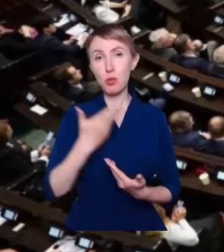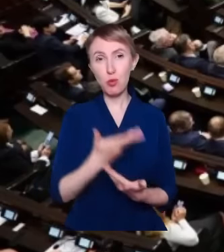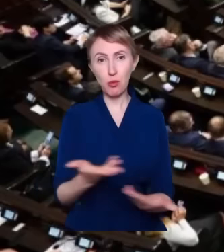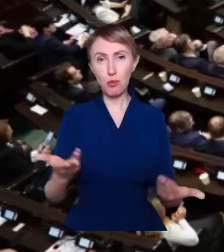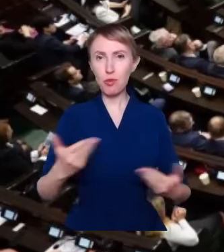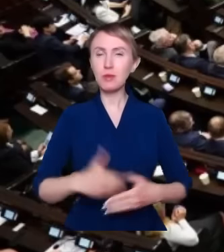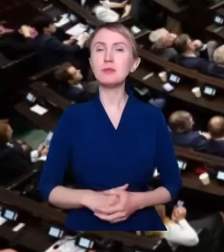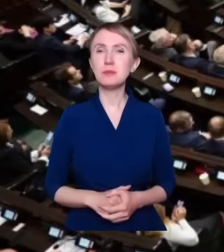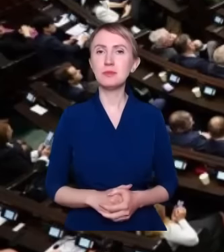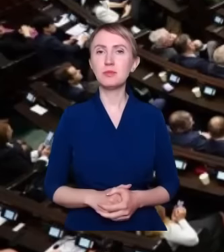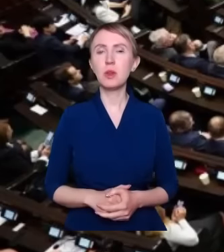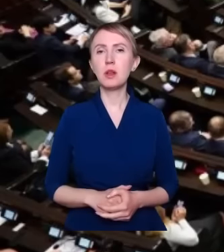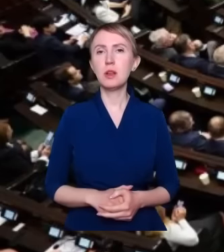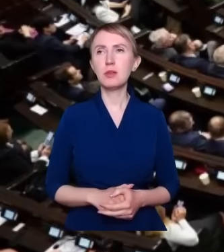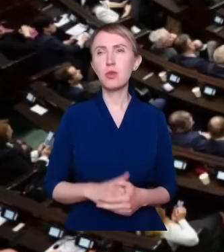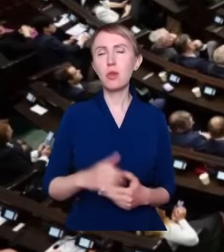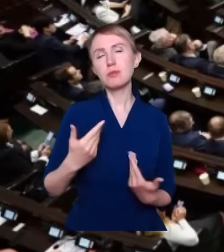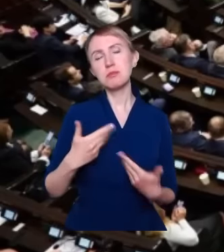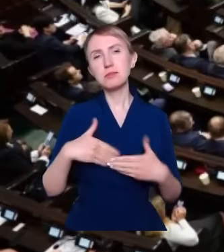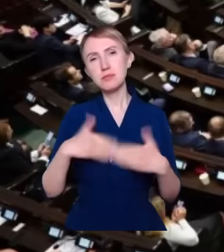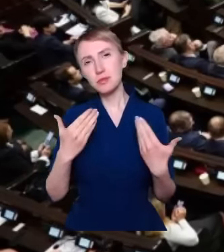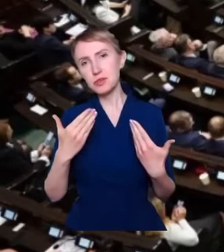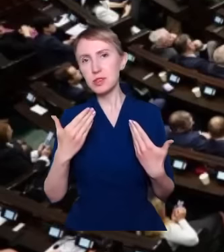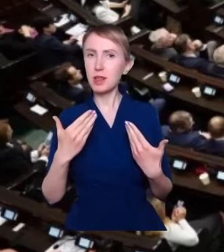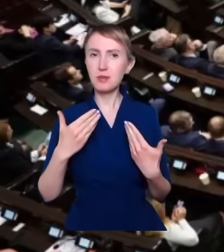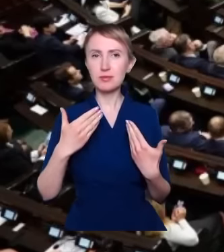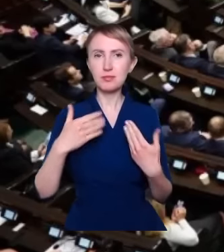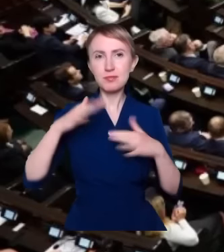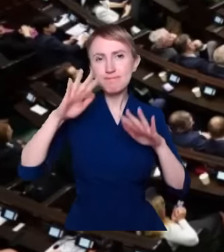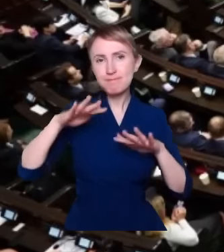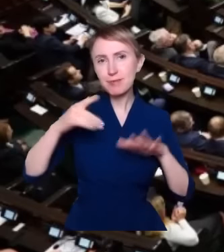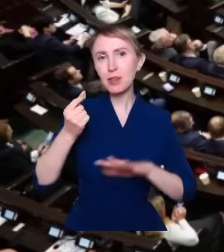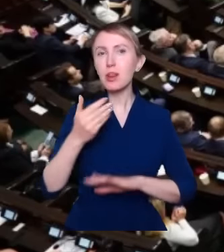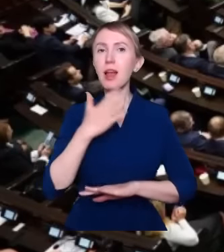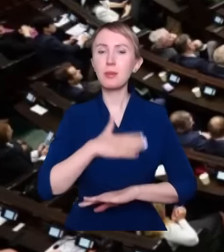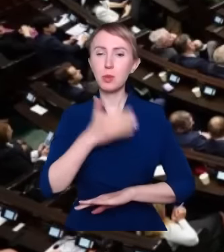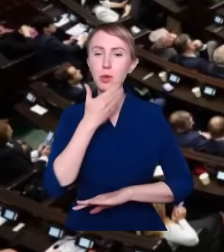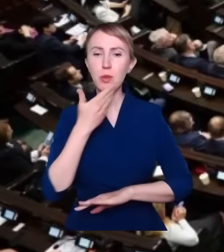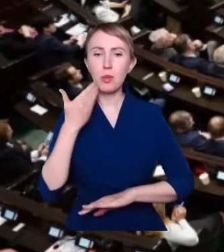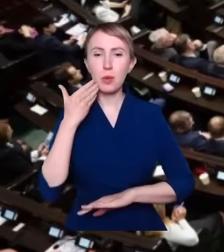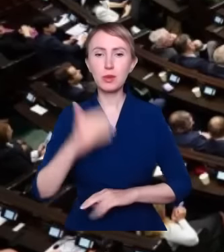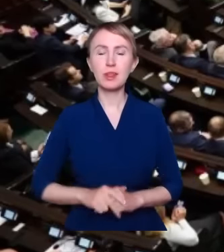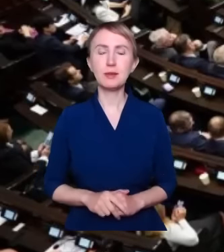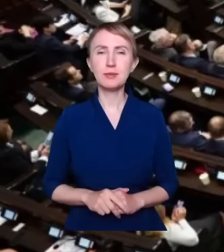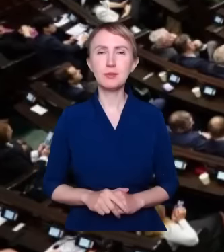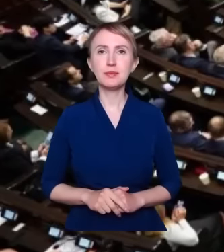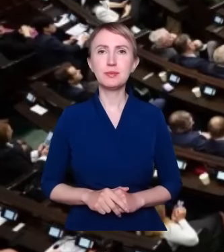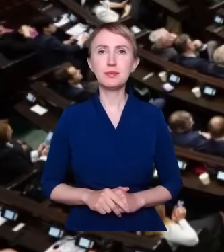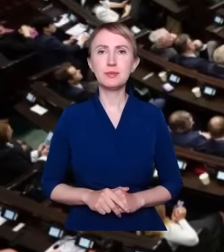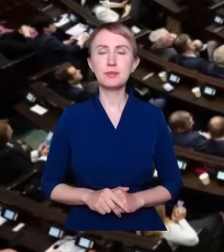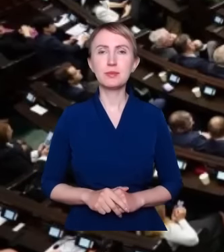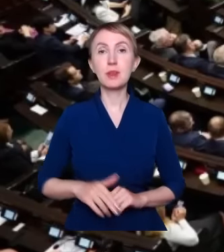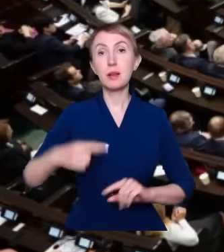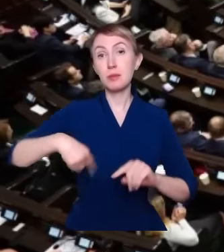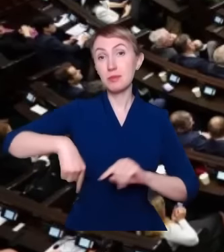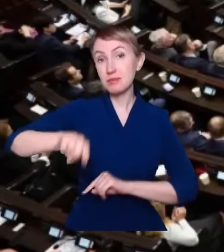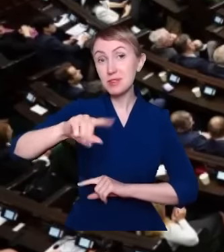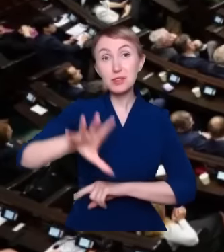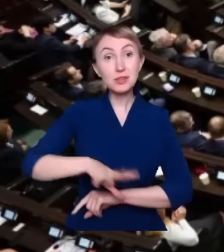trochę pochmurny, ale w to miłe popołudnie, trochę deszczu, ale przed nami święta, przed nami za